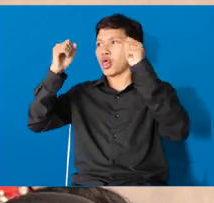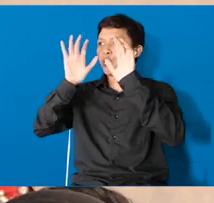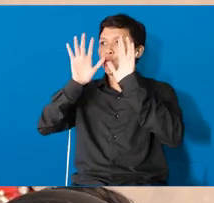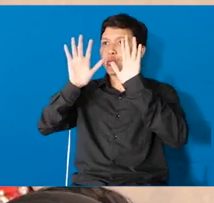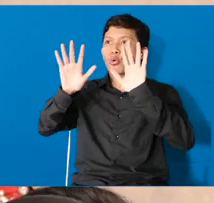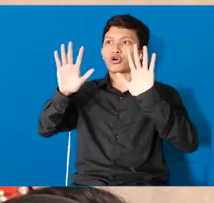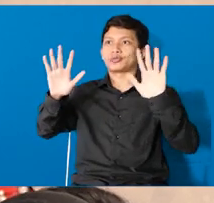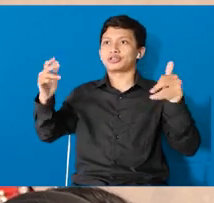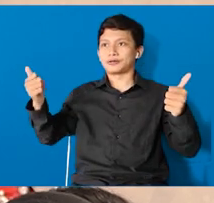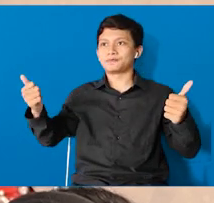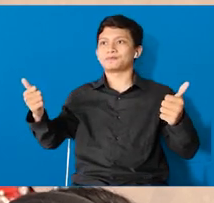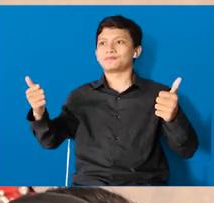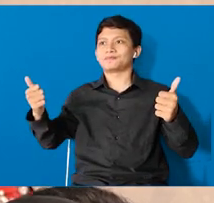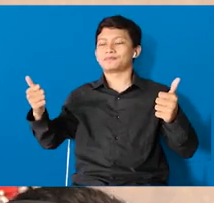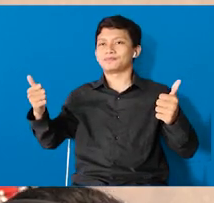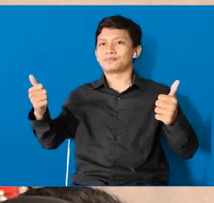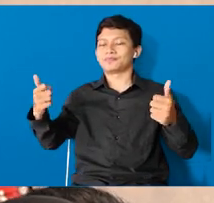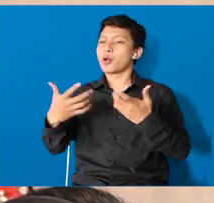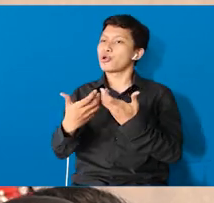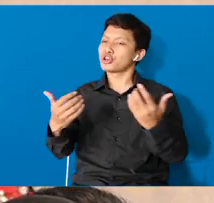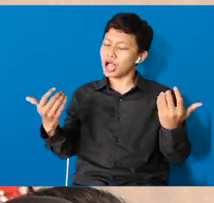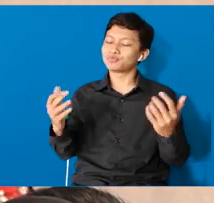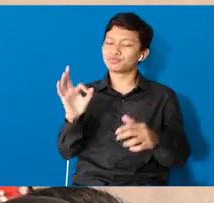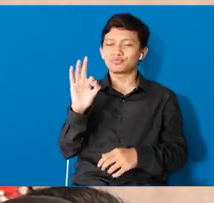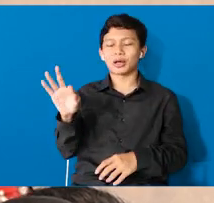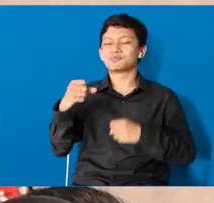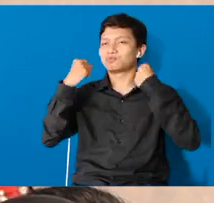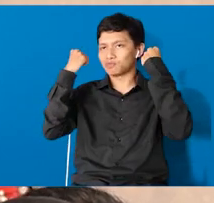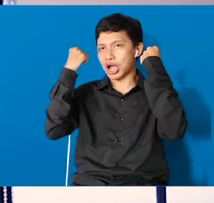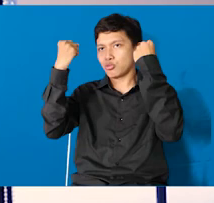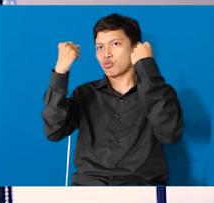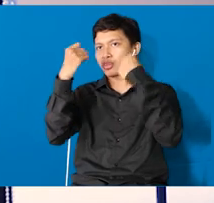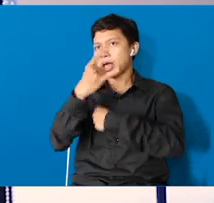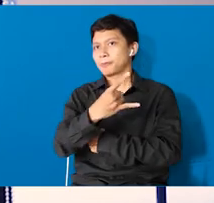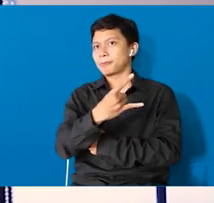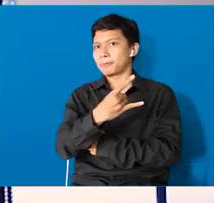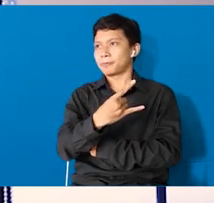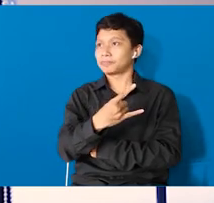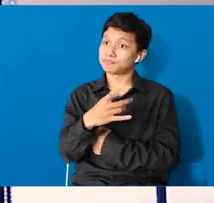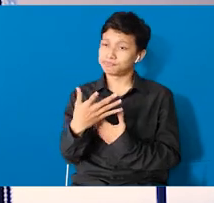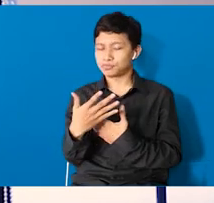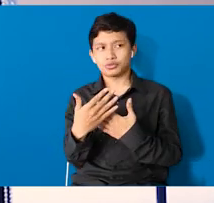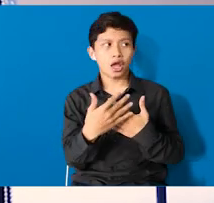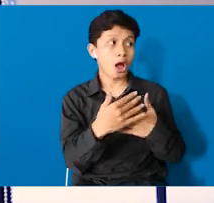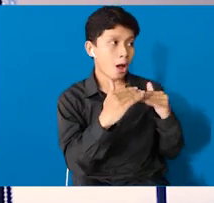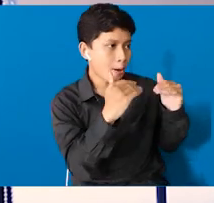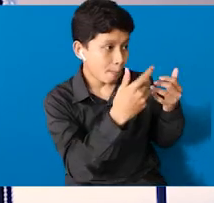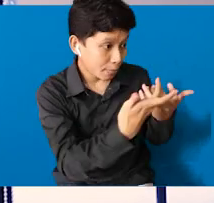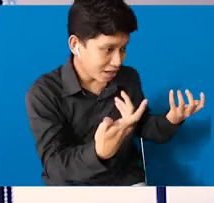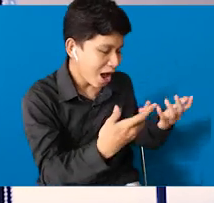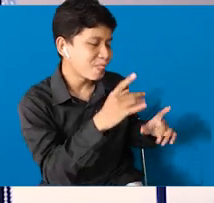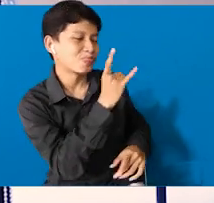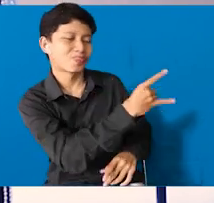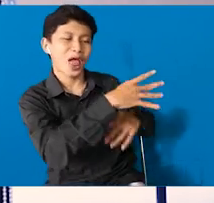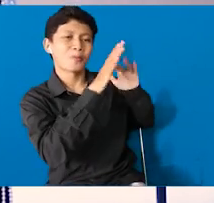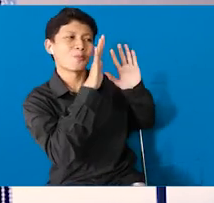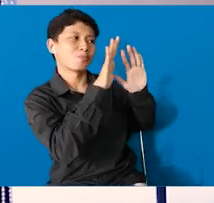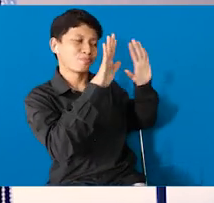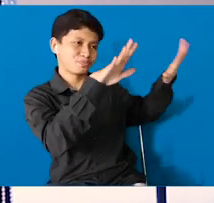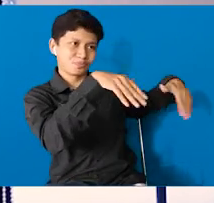luar biasa, beda dan bisa itu luar biasa. Iya. Meskipun berbeda tetap luar